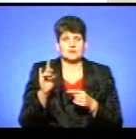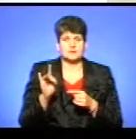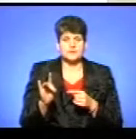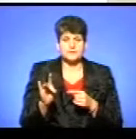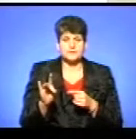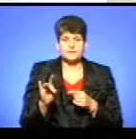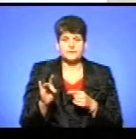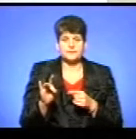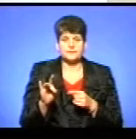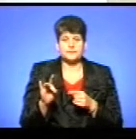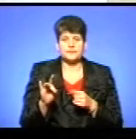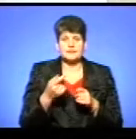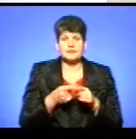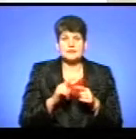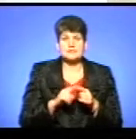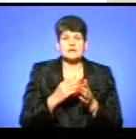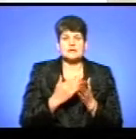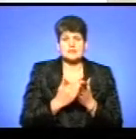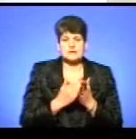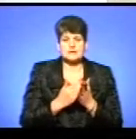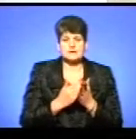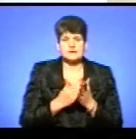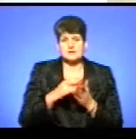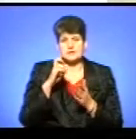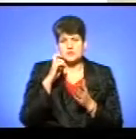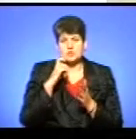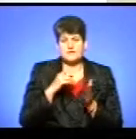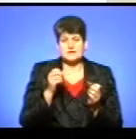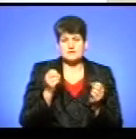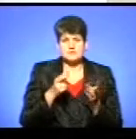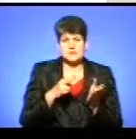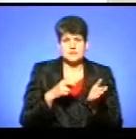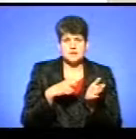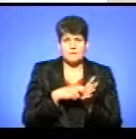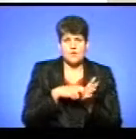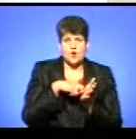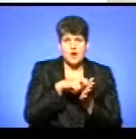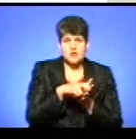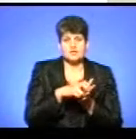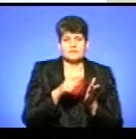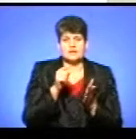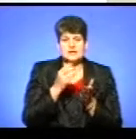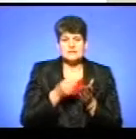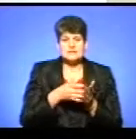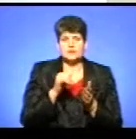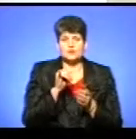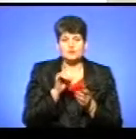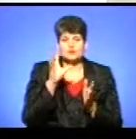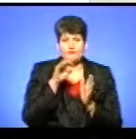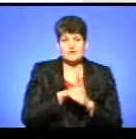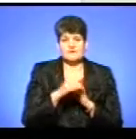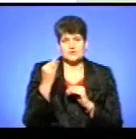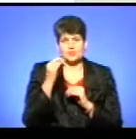І це є державне спецпогашення, марка, конверт. Воно має цінність в тому, що воно вже війде в історію